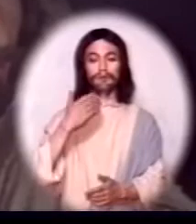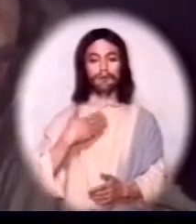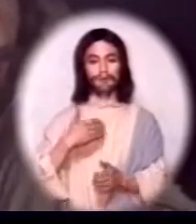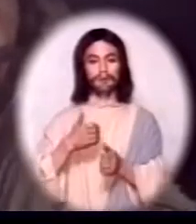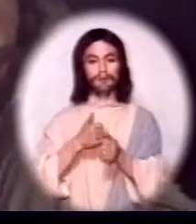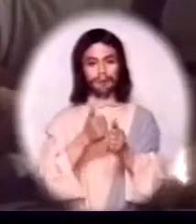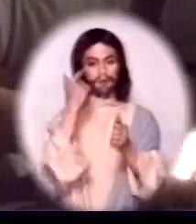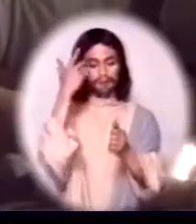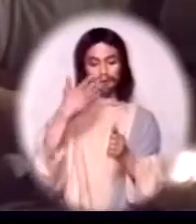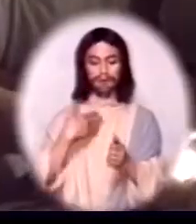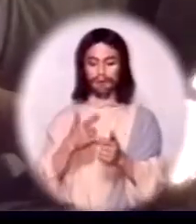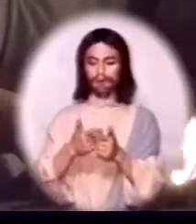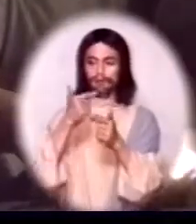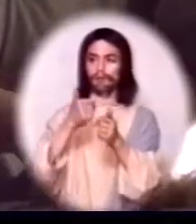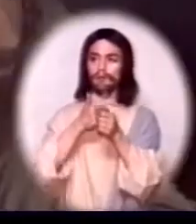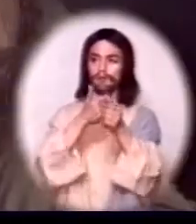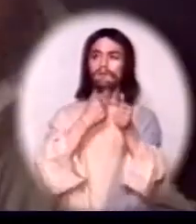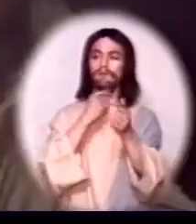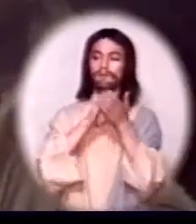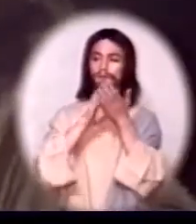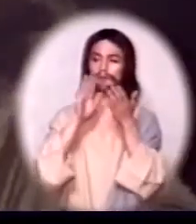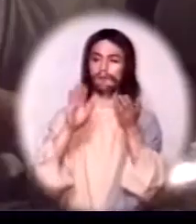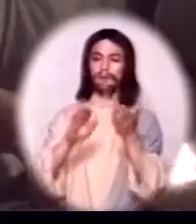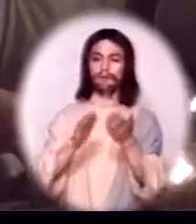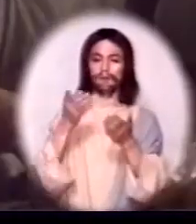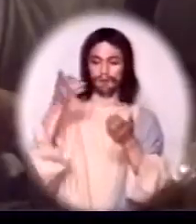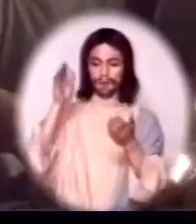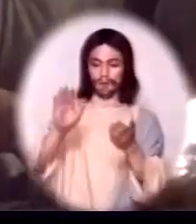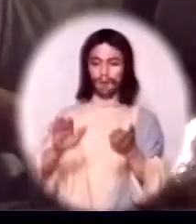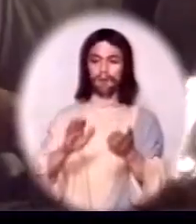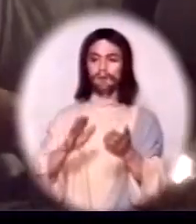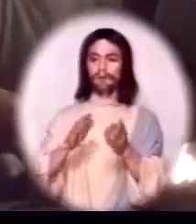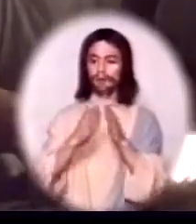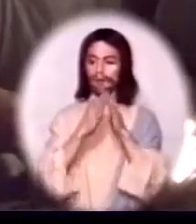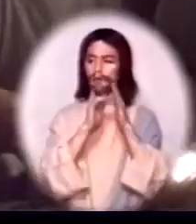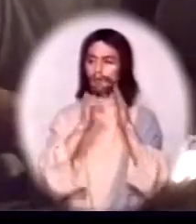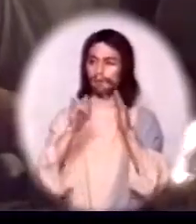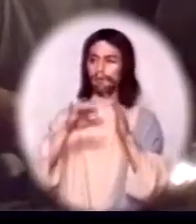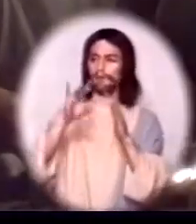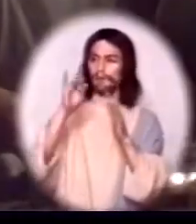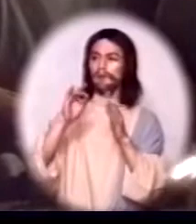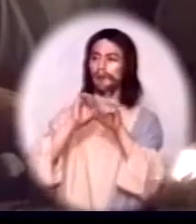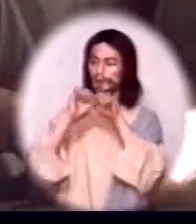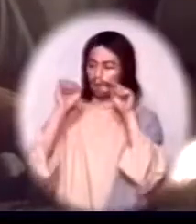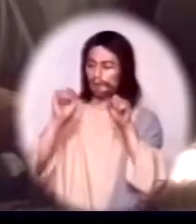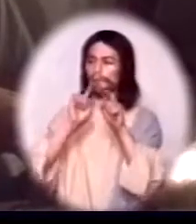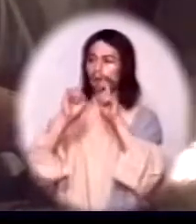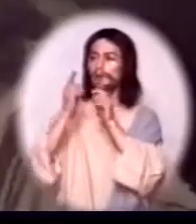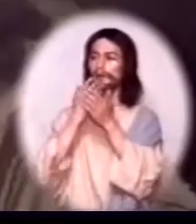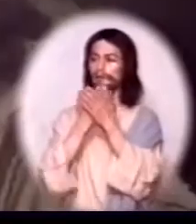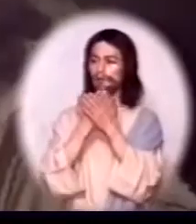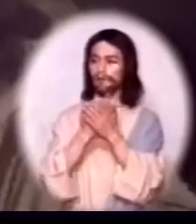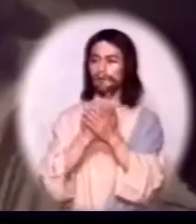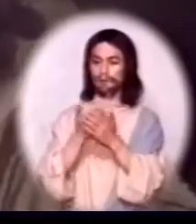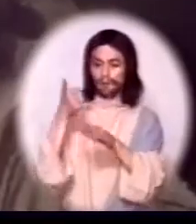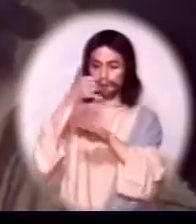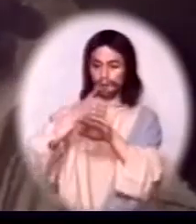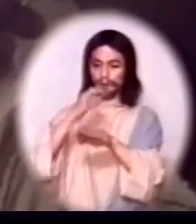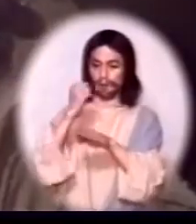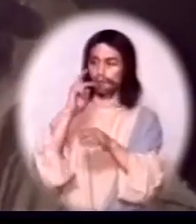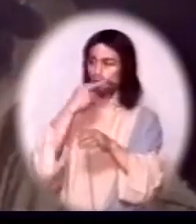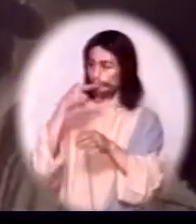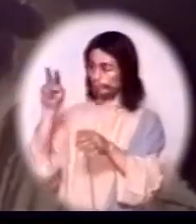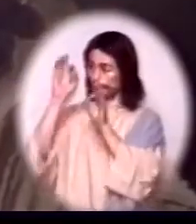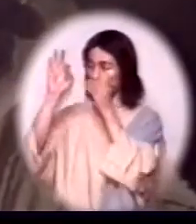누가 나를 따르겠느냐? 주여, 제가 당신을 따르겠나이다. 그러나 가족에게 작별 인사부터 하게 하소서. 쟁기를